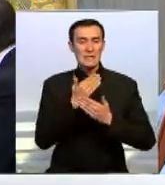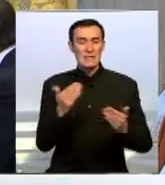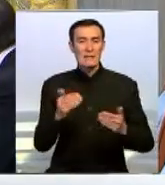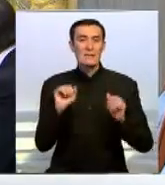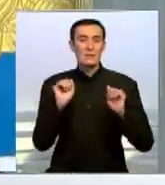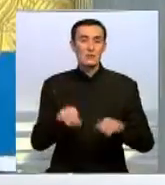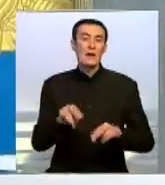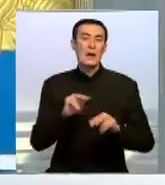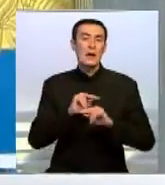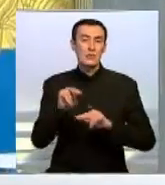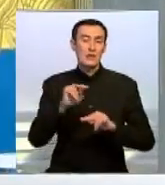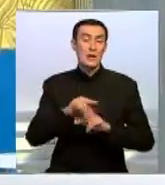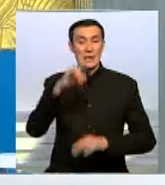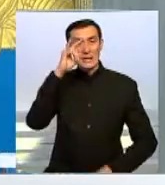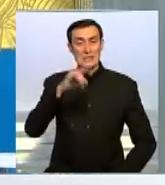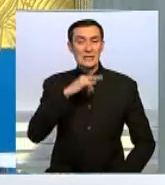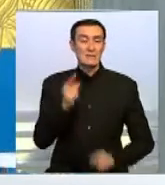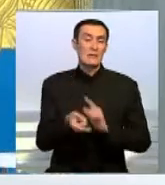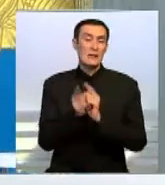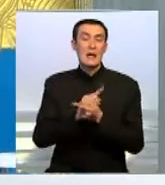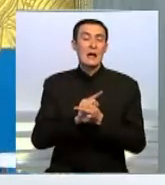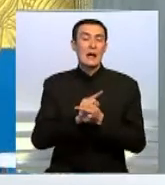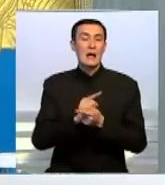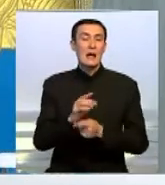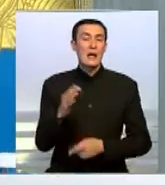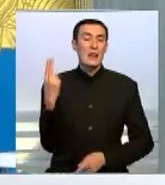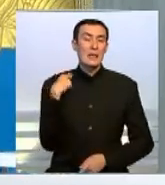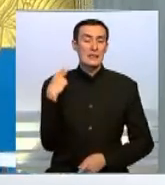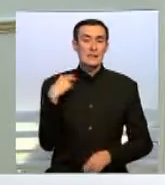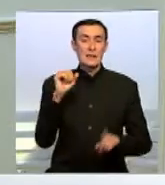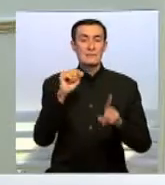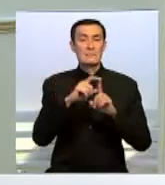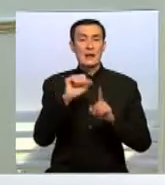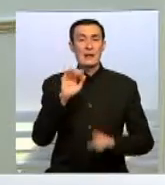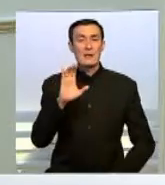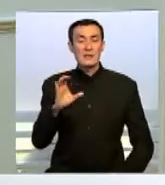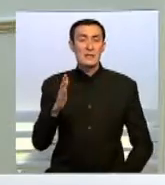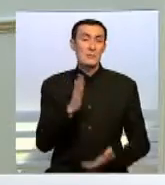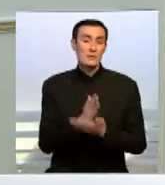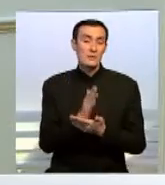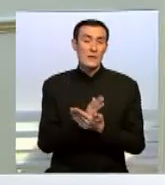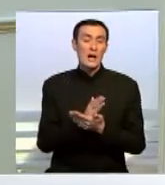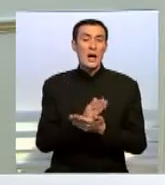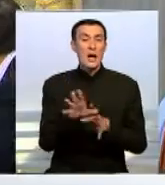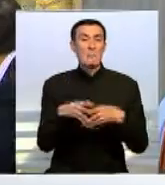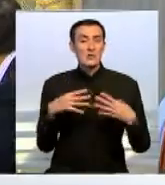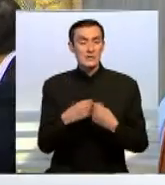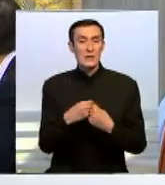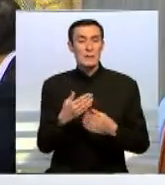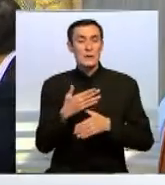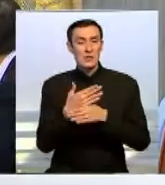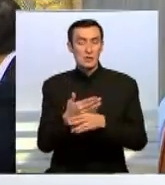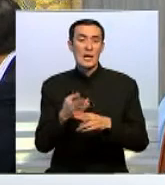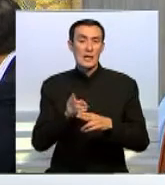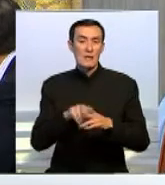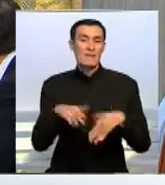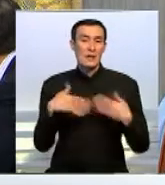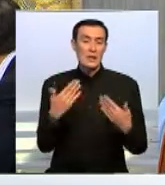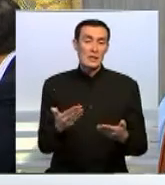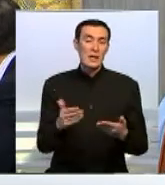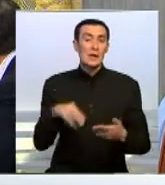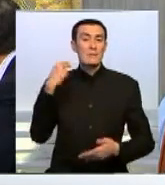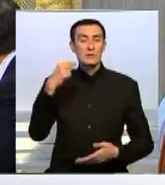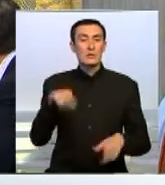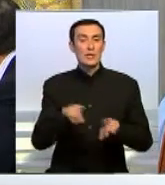варианта проекта казахского алфавита на латинской графике и подчеркнул наличие общественной поддержки предложенного варианта.